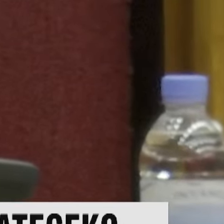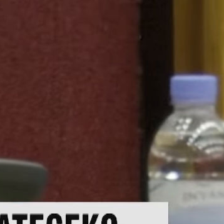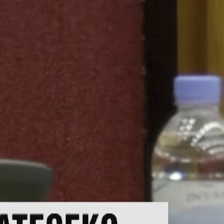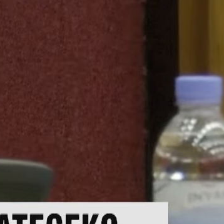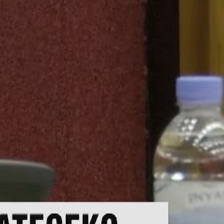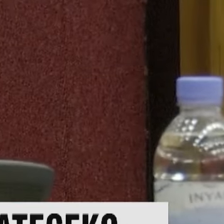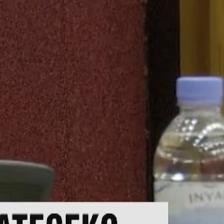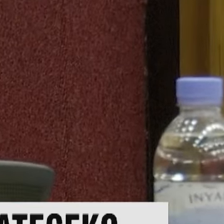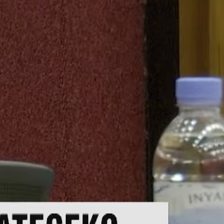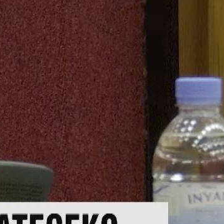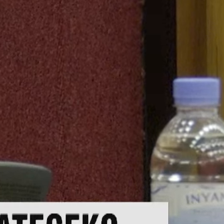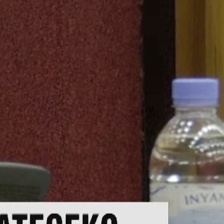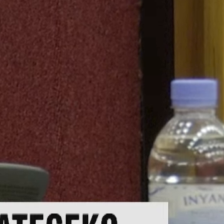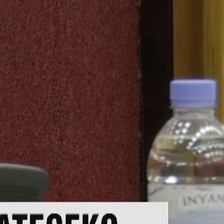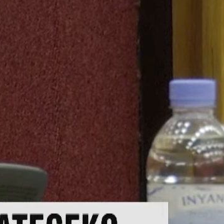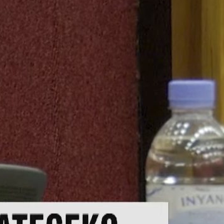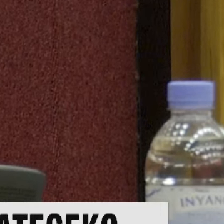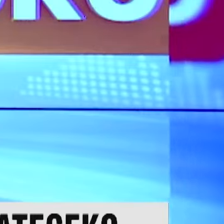baherutse gutorerwa.